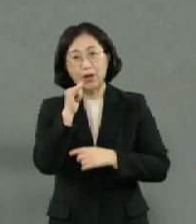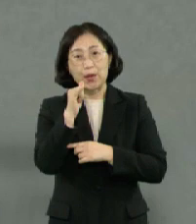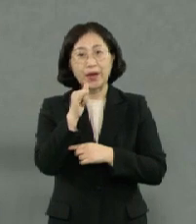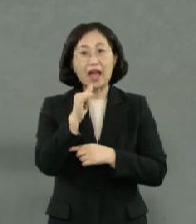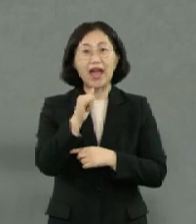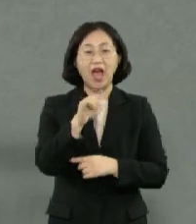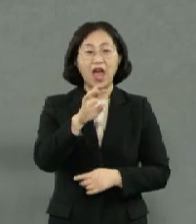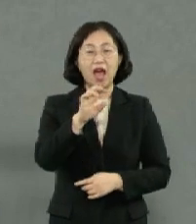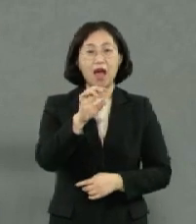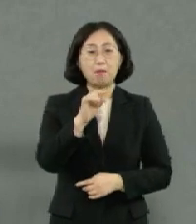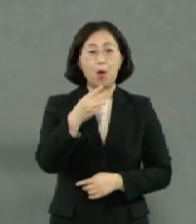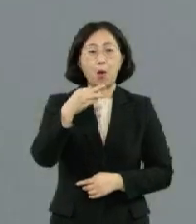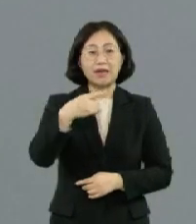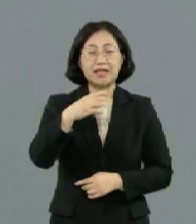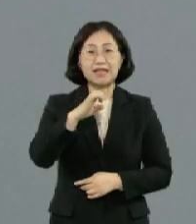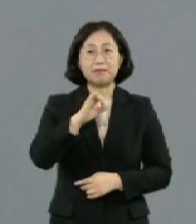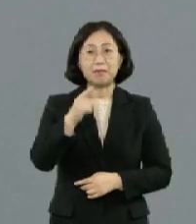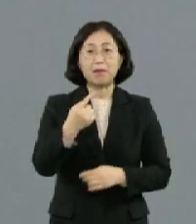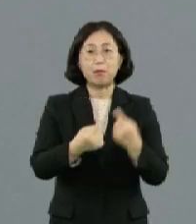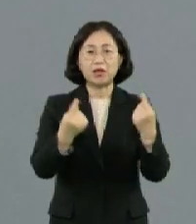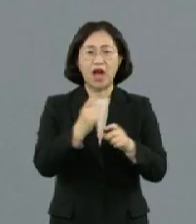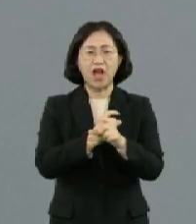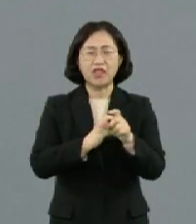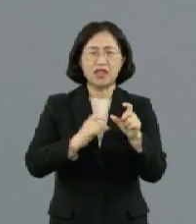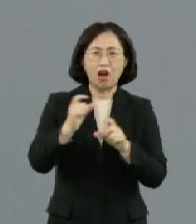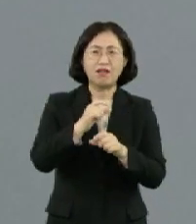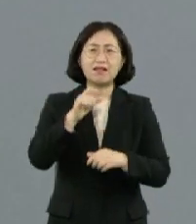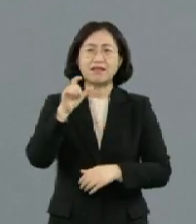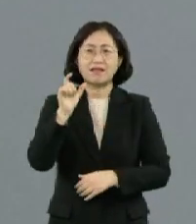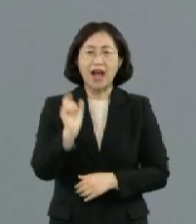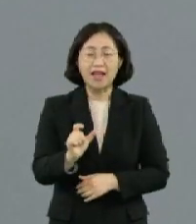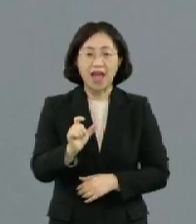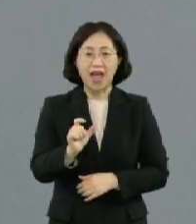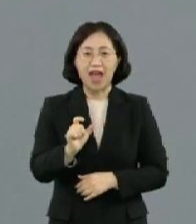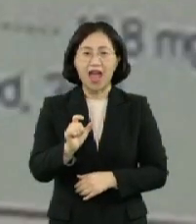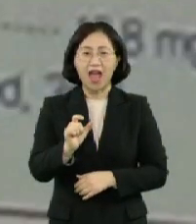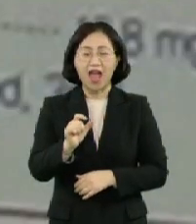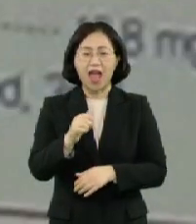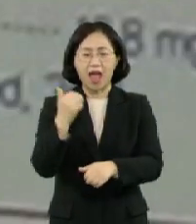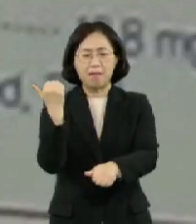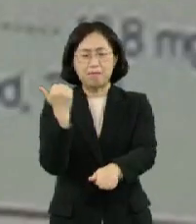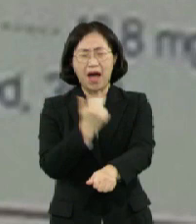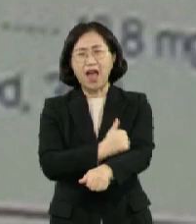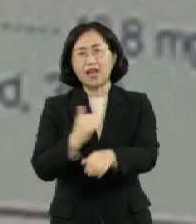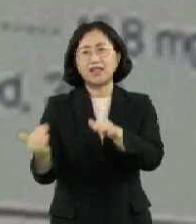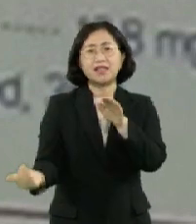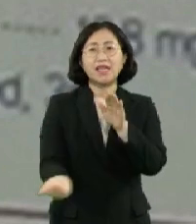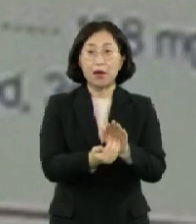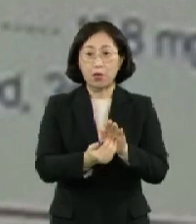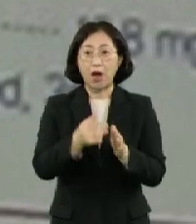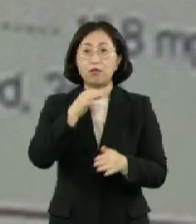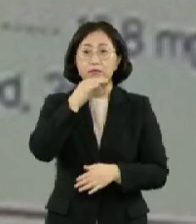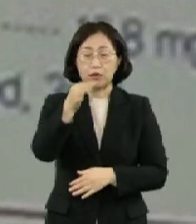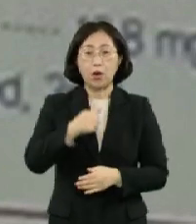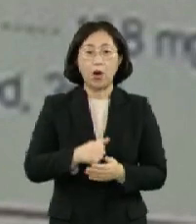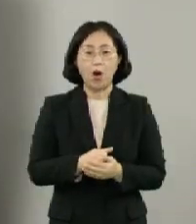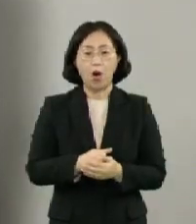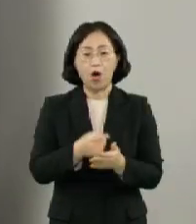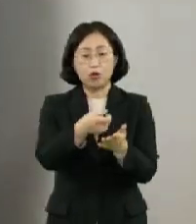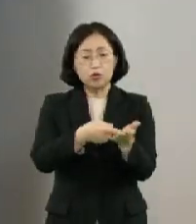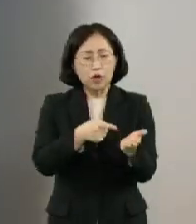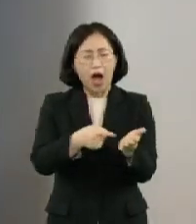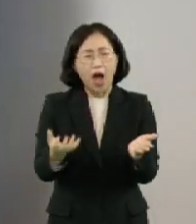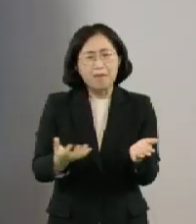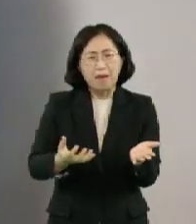아편계 진통제인 모르핀보다 100배 이상 진통 효과가 강해 합성 마약의 끝판왕으로 불립니다. 수술 부위가